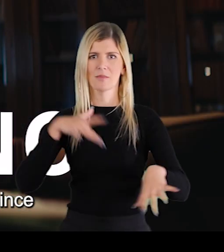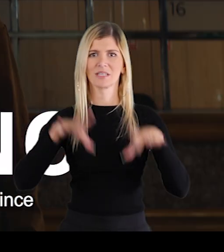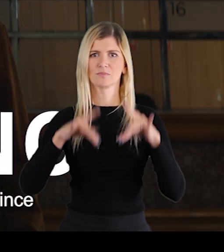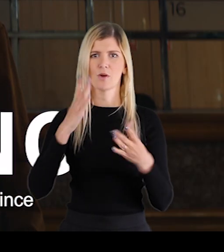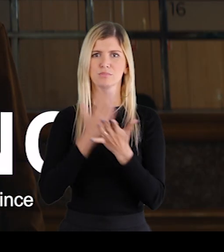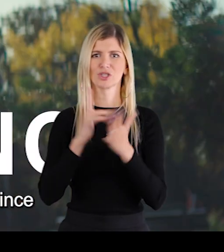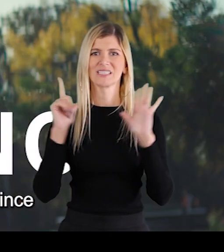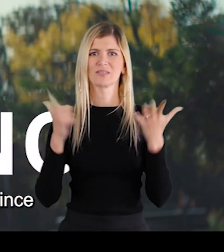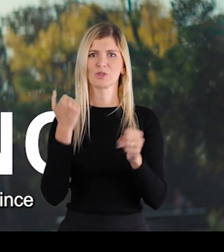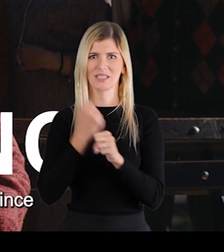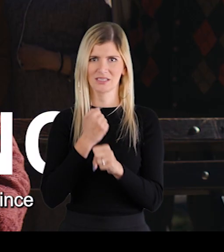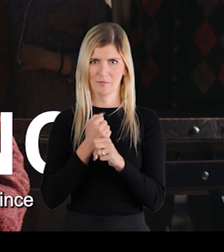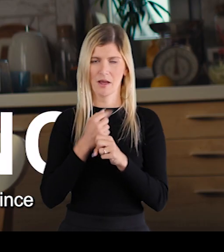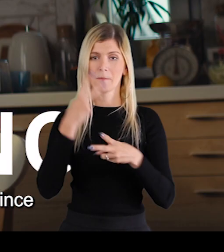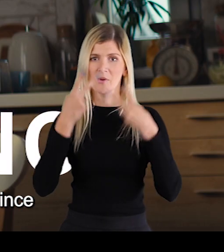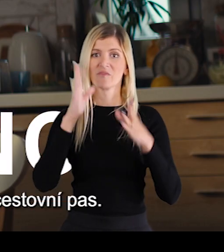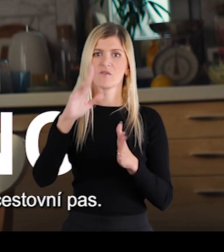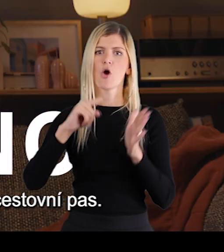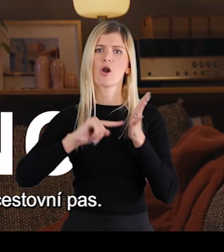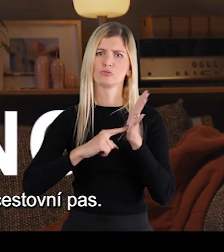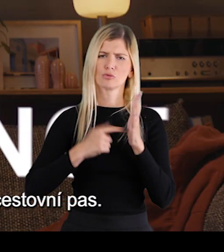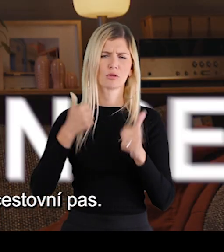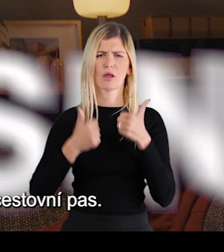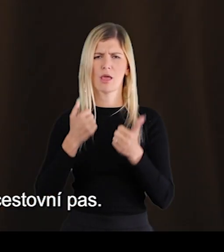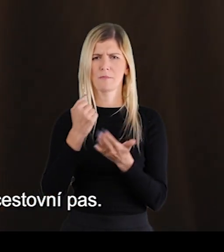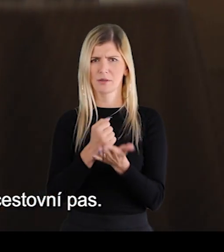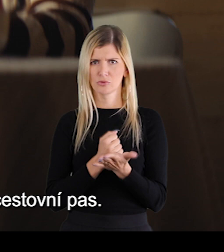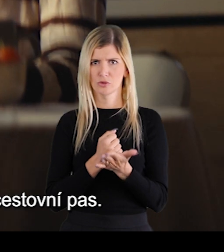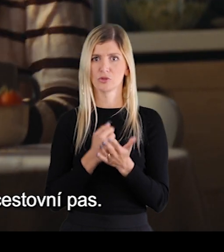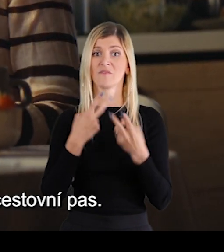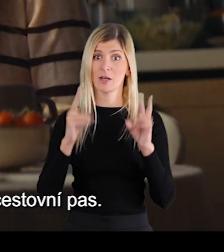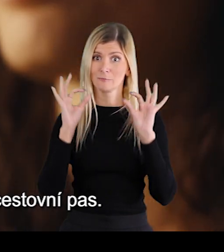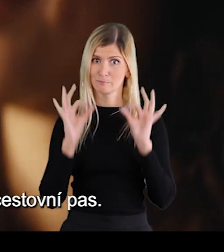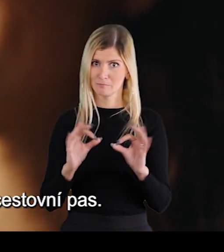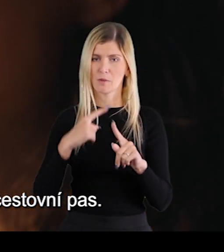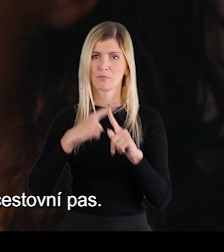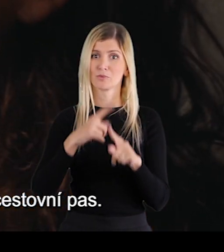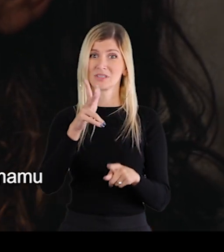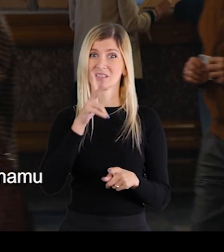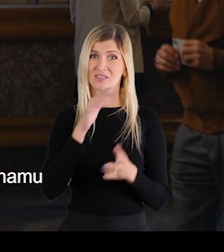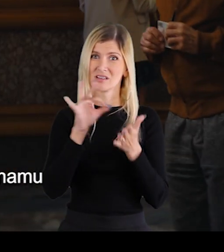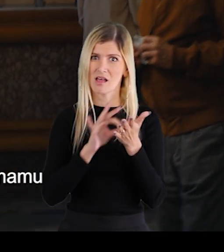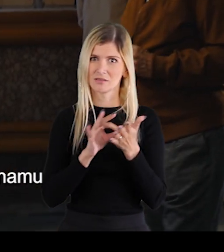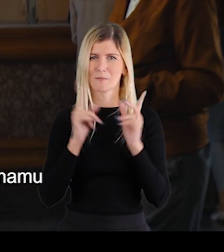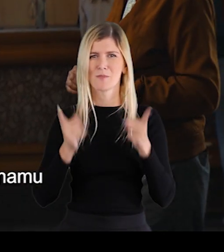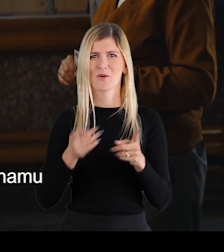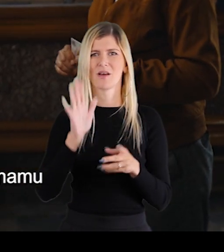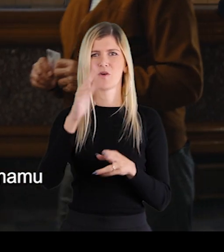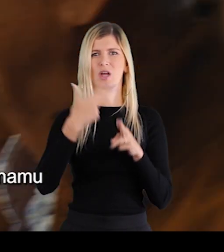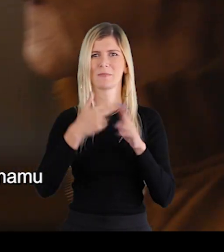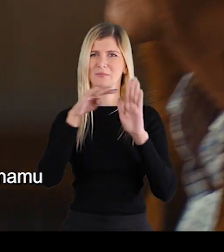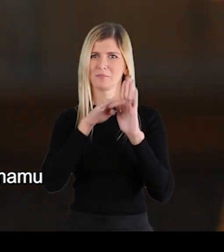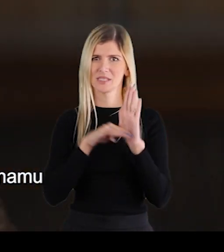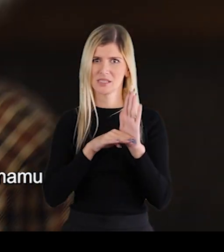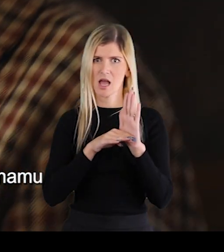zgjedhjet parlamentare do të mbahen në 17 dhjetor. Verifikoni ja keni kartë identiteti ose pasaport të vlefshme. Verifikoni ja jeni të